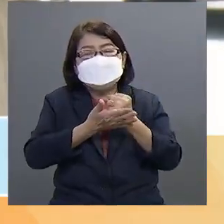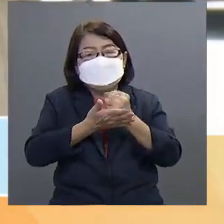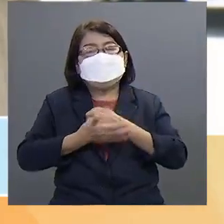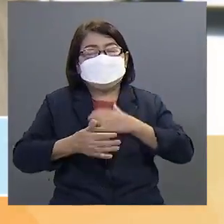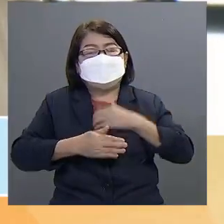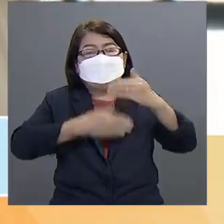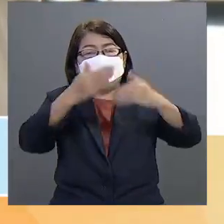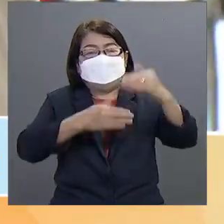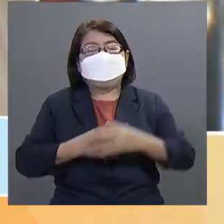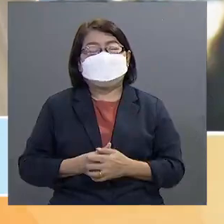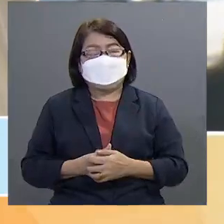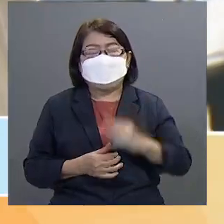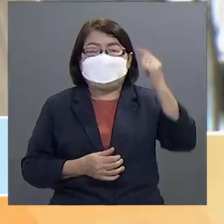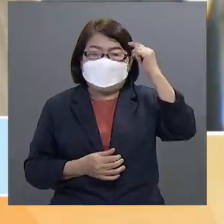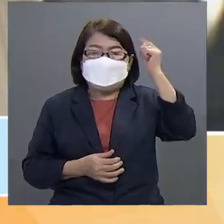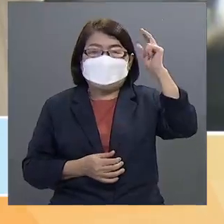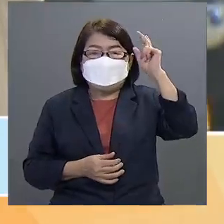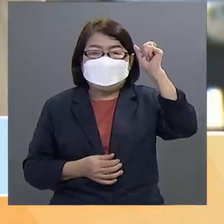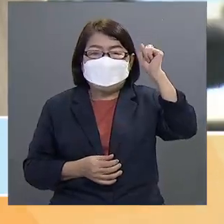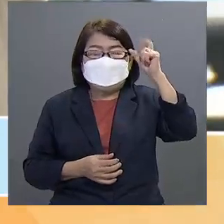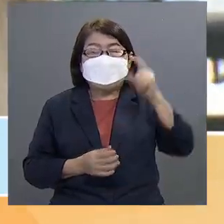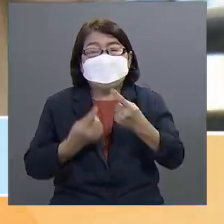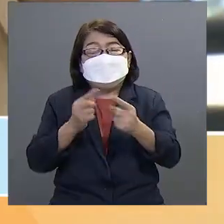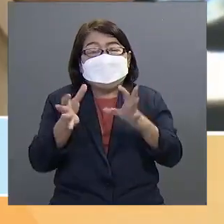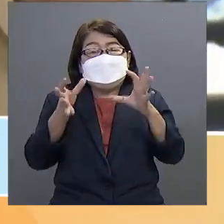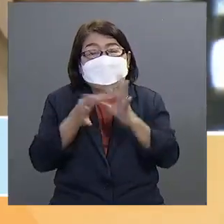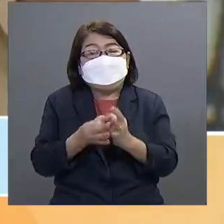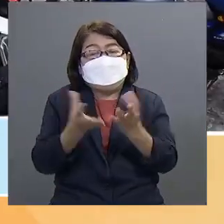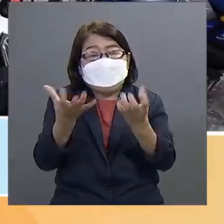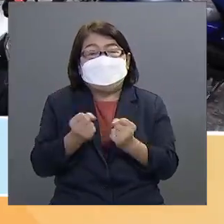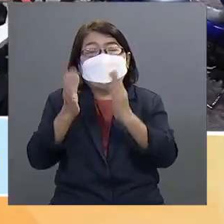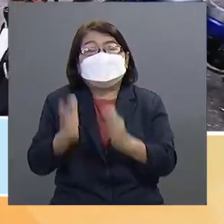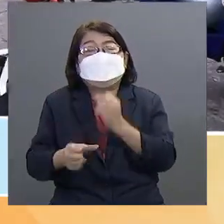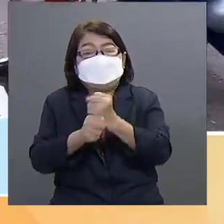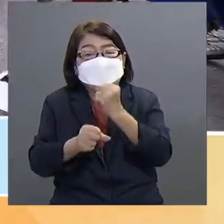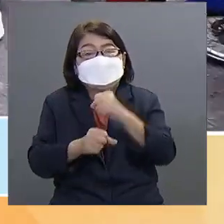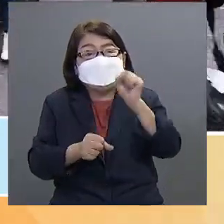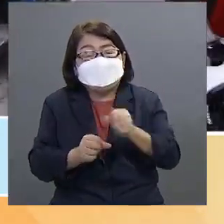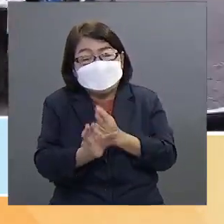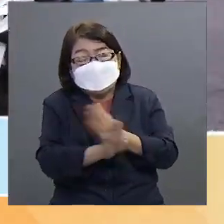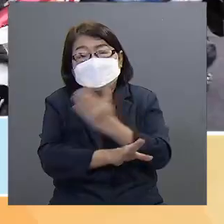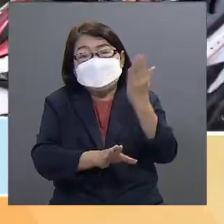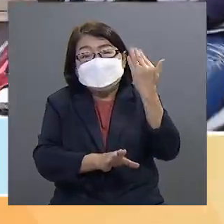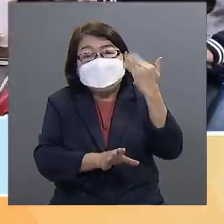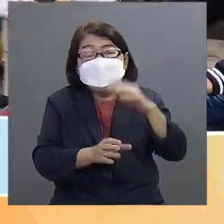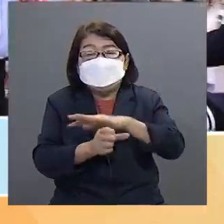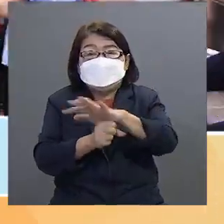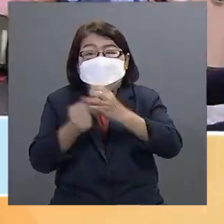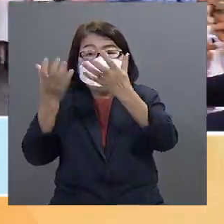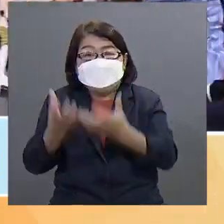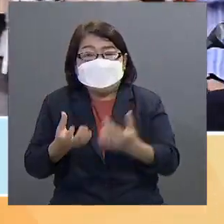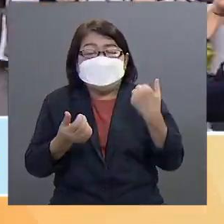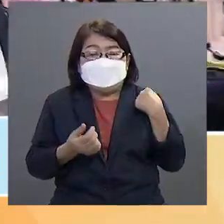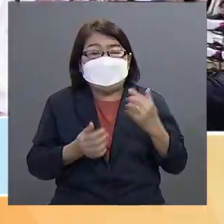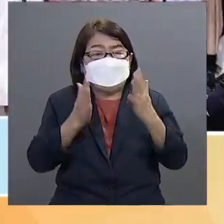เข้าใจนะคะทีนี้พอพูดถึงเรื่องของแรงงานเมื่อสักครู่นี้นะคะก็ต้องบอกว่าในช่วงโควิด19ที่ผ่านมาก็ต้องบอกว่ามีพี่น้องที่อยู่ในธุรกิจแรง